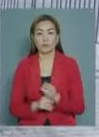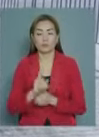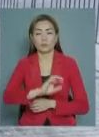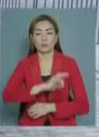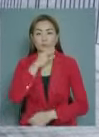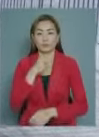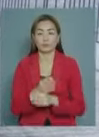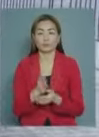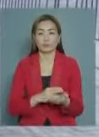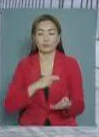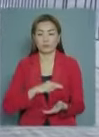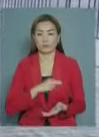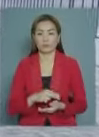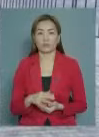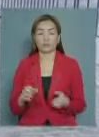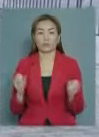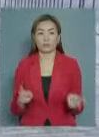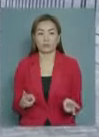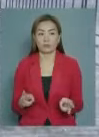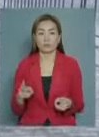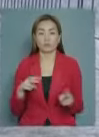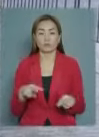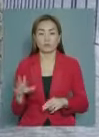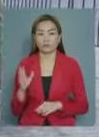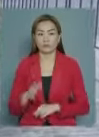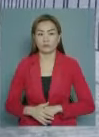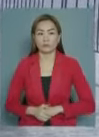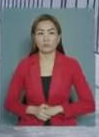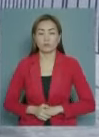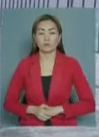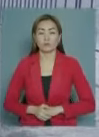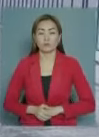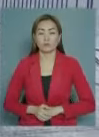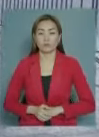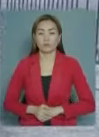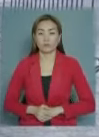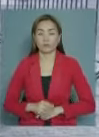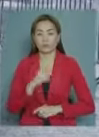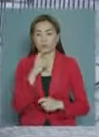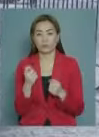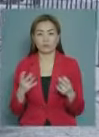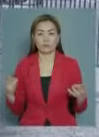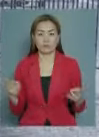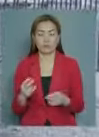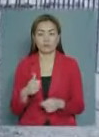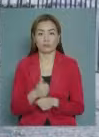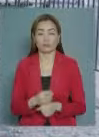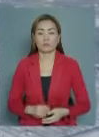төтенше жағдайлар қызметкерлері осы жерде арнайы күзет шараларын ұйымдастыратын болады. Себебі сақтықта қорлық